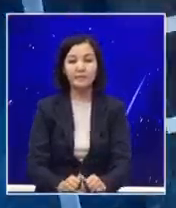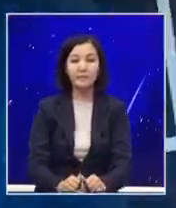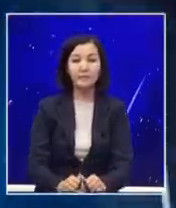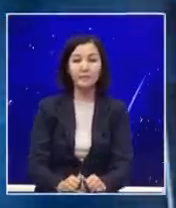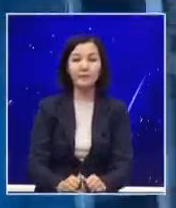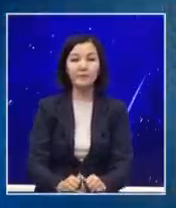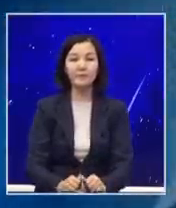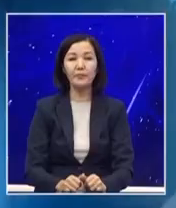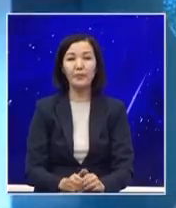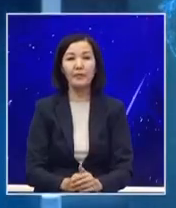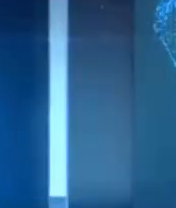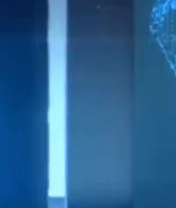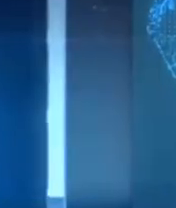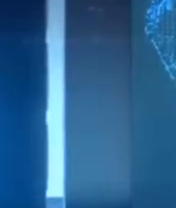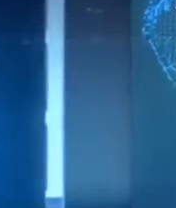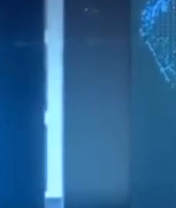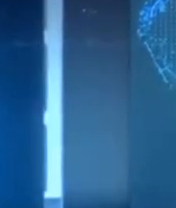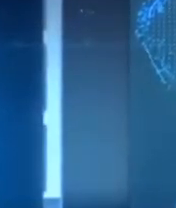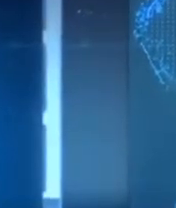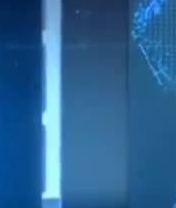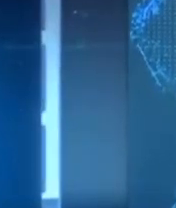Жетсу, Аксуский район.